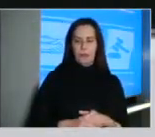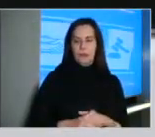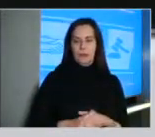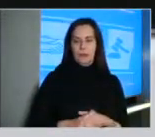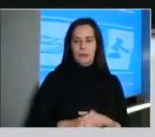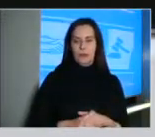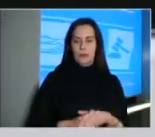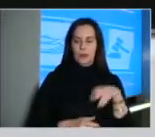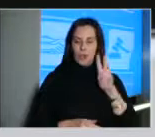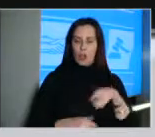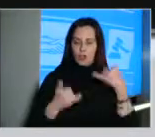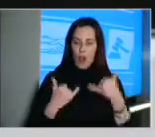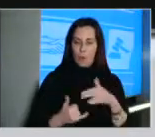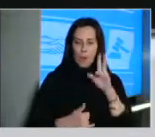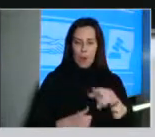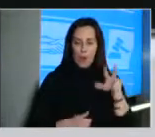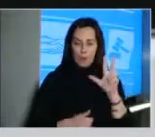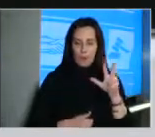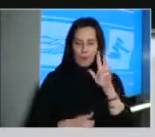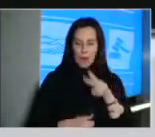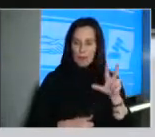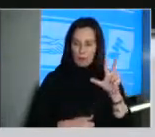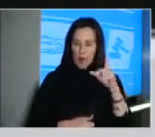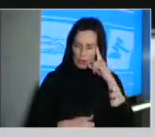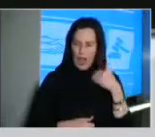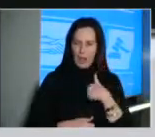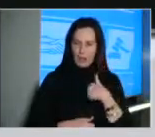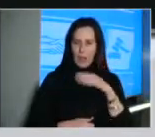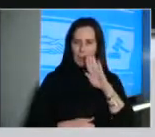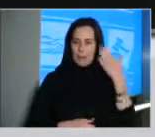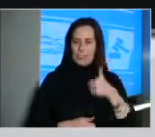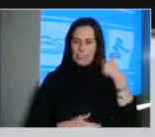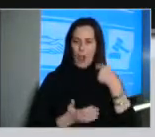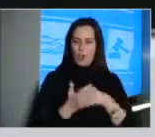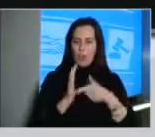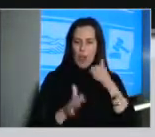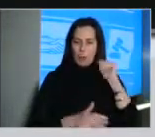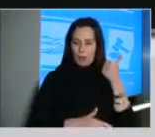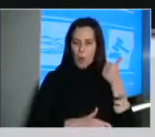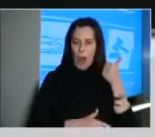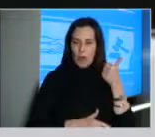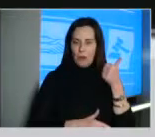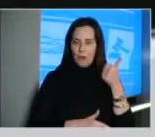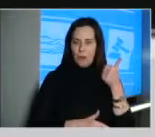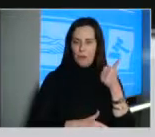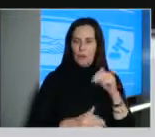כאשר יש היום, אז ב-2003 כמדומני, כשנתניהו היה שר האוצר פעם ראשונה, הורידו את האגרות חוב